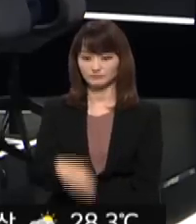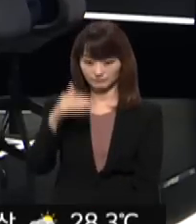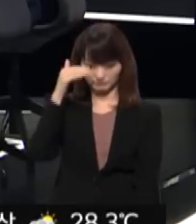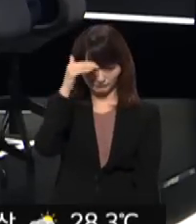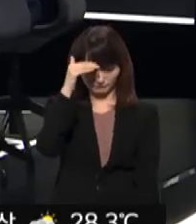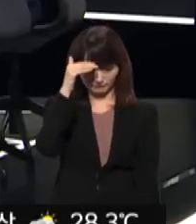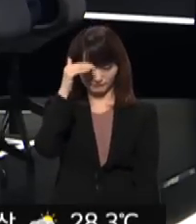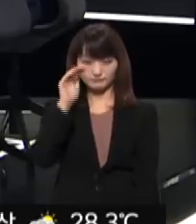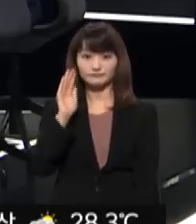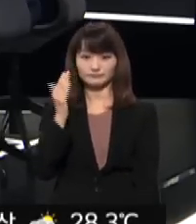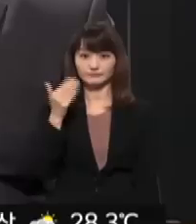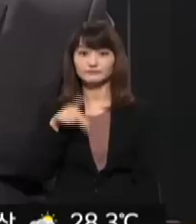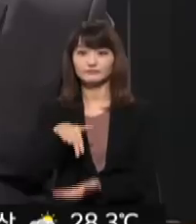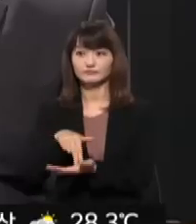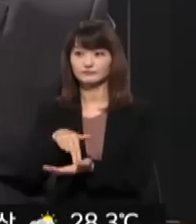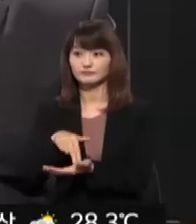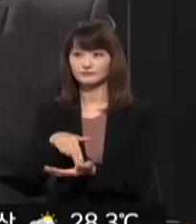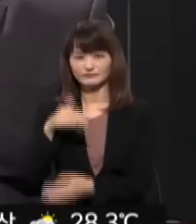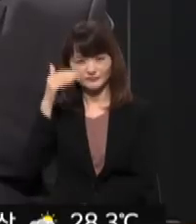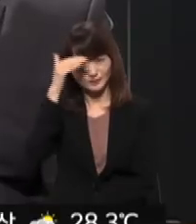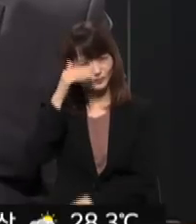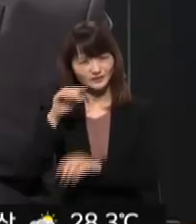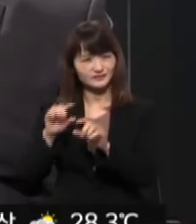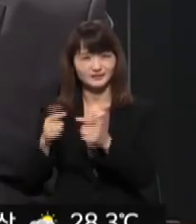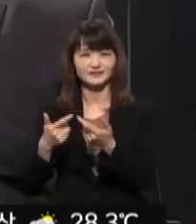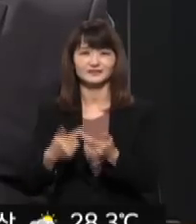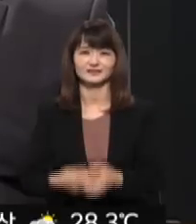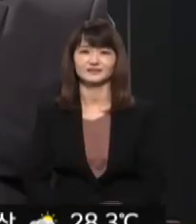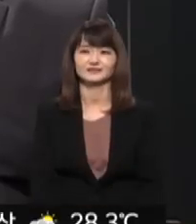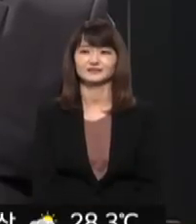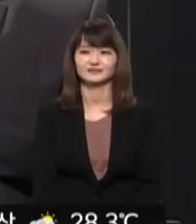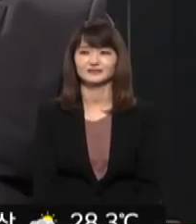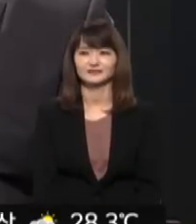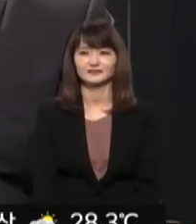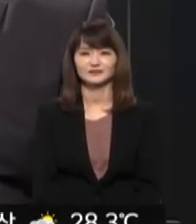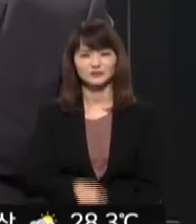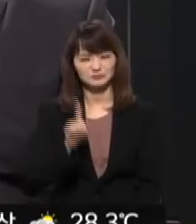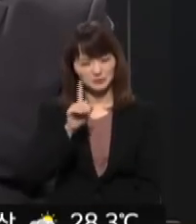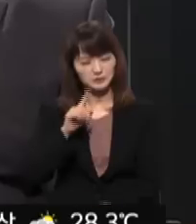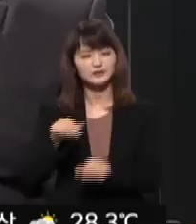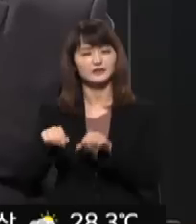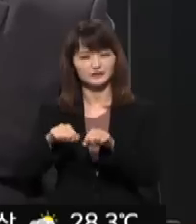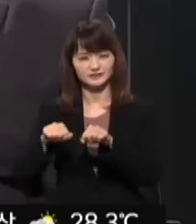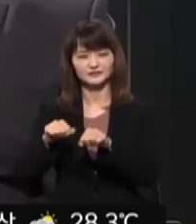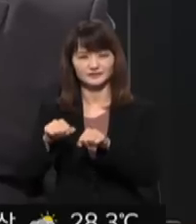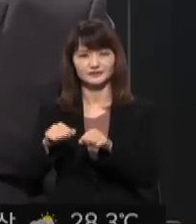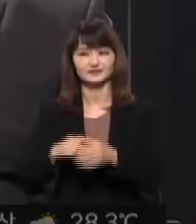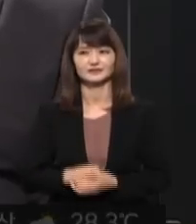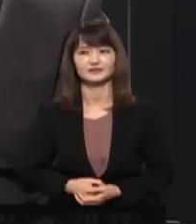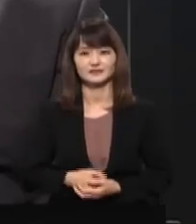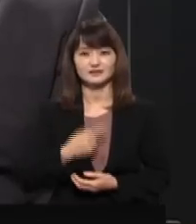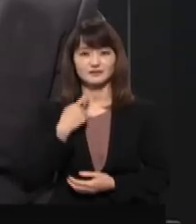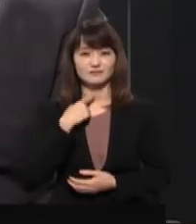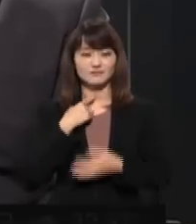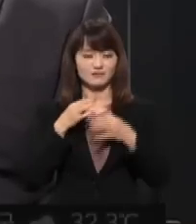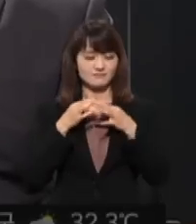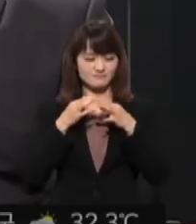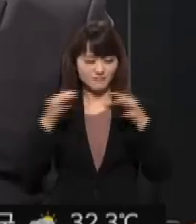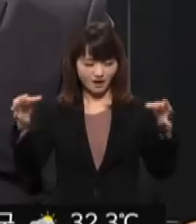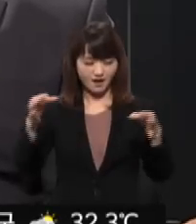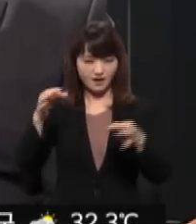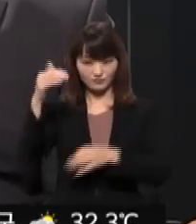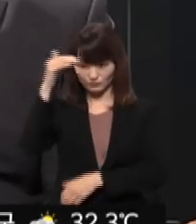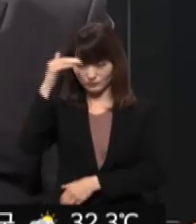구경만 해야 되는 그런 입장이 되는 구경만 하지는 않겠죠 작용을 하려고 하겠죠 입술이 큰 구경꾼이 될 수 있는